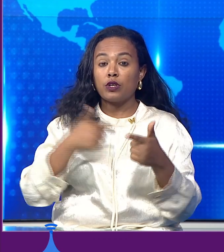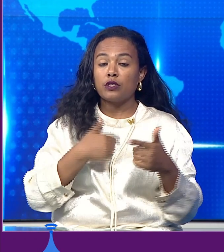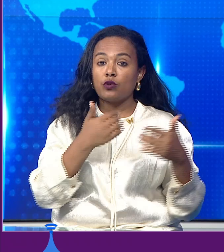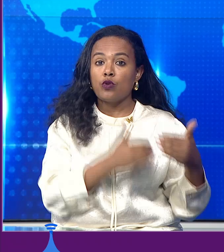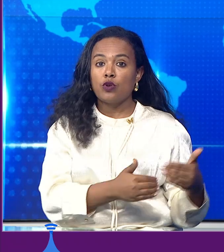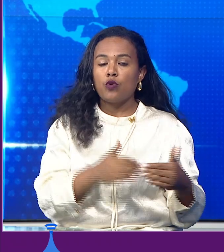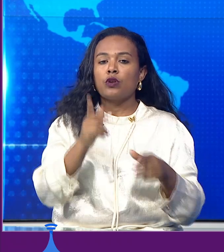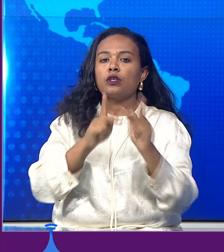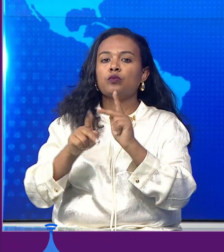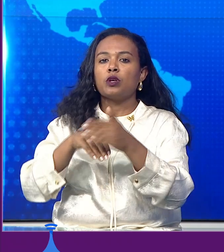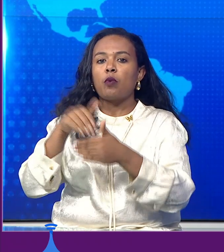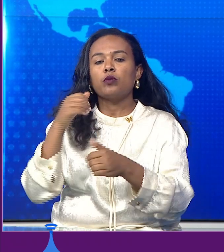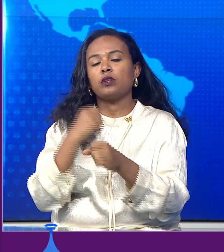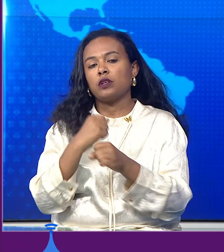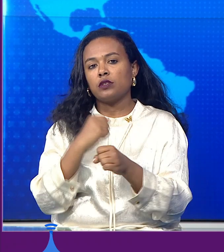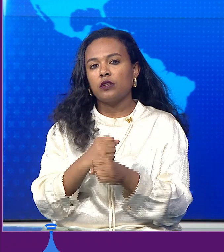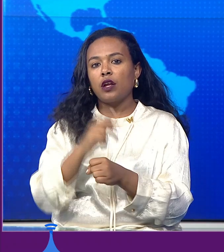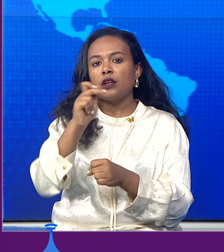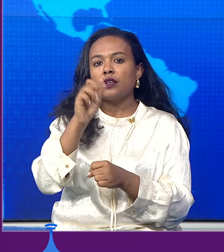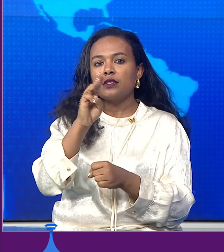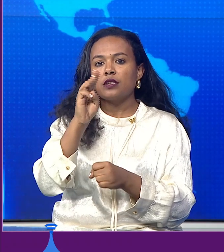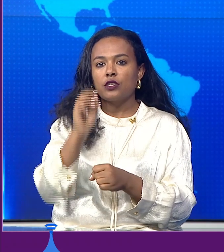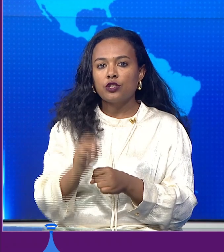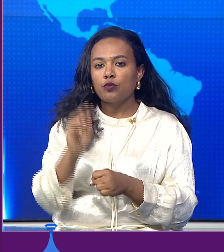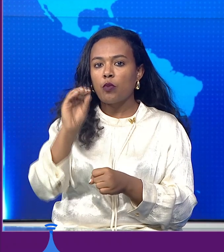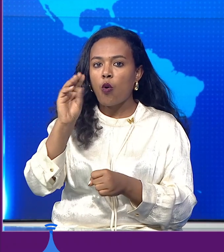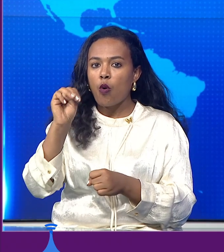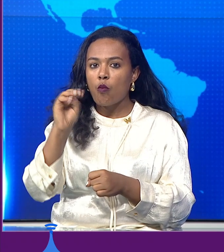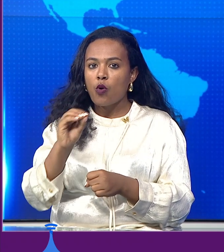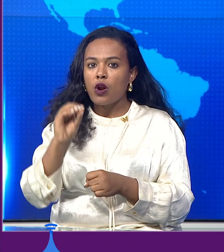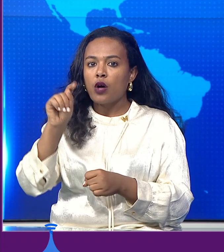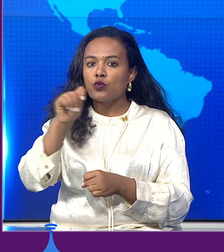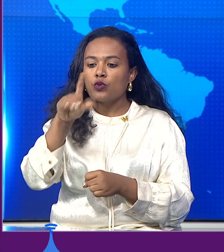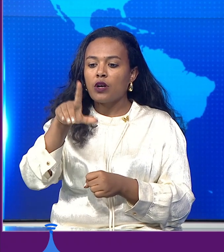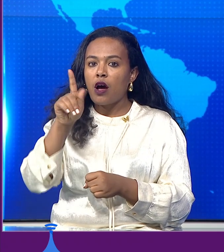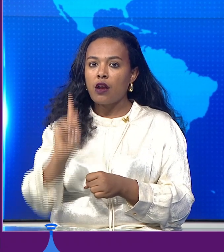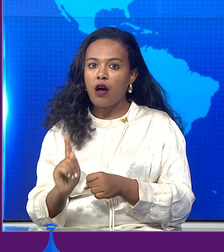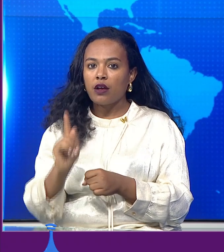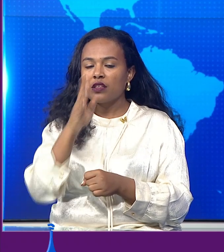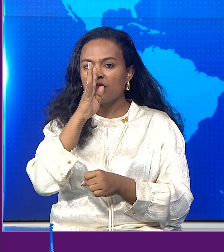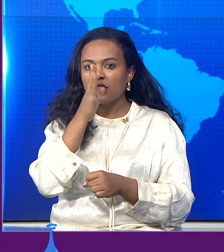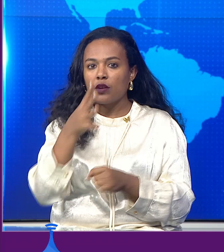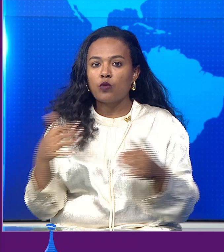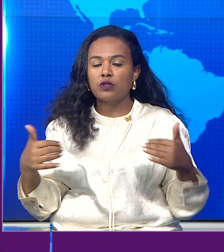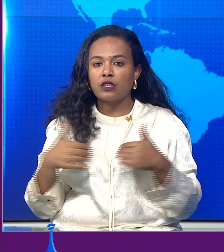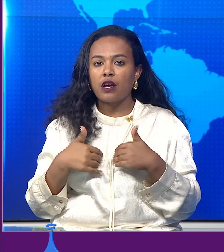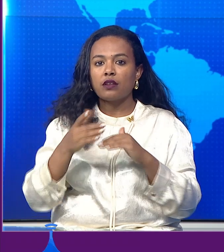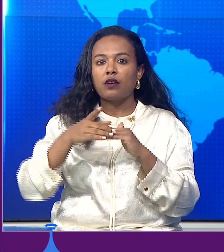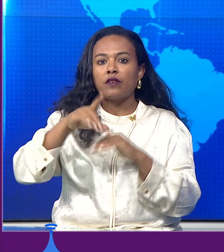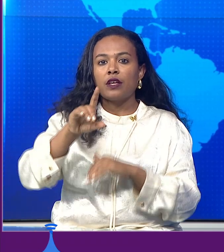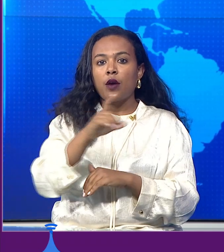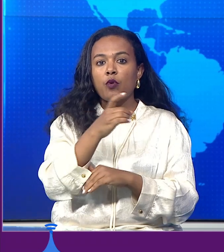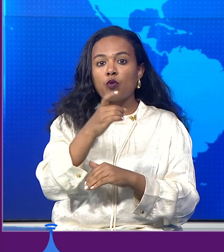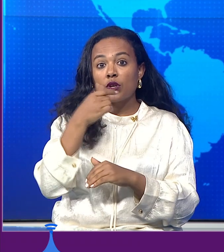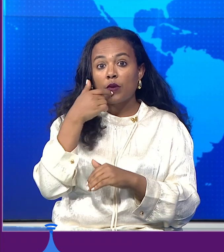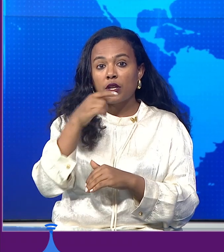የህዝብን የማውጣት ስራዎች ሰርተናል። በዳሰነች ወረዳ በኦሞ ወንዝና በቱርካና ሐይቅ ምክንያት የተፈጠረው ስጋት ከፍተኛ መሆኑን